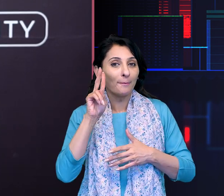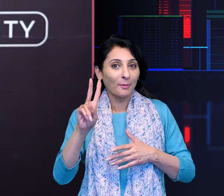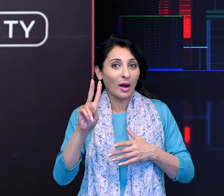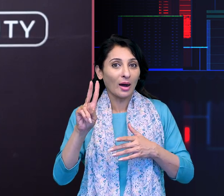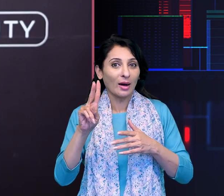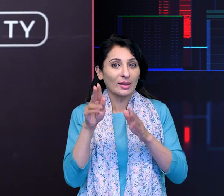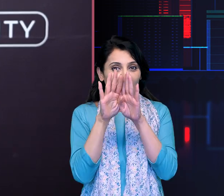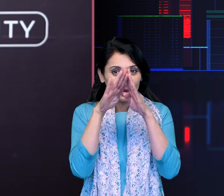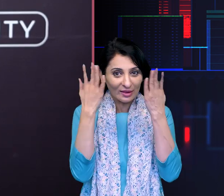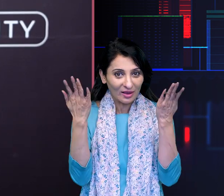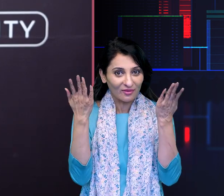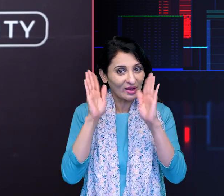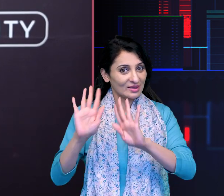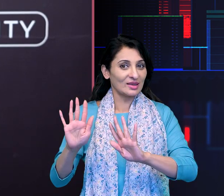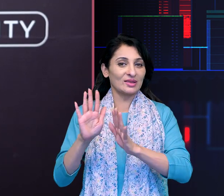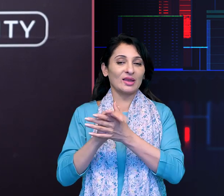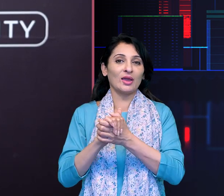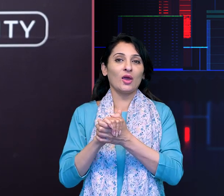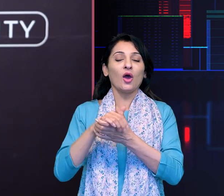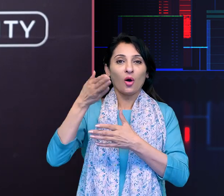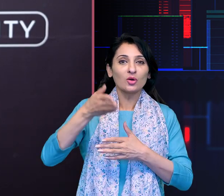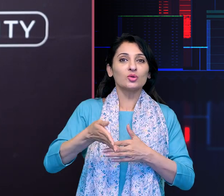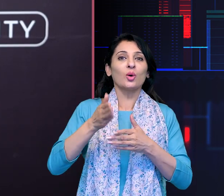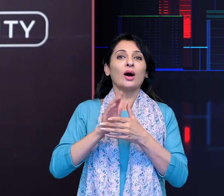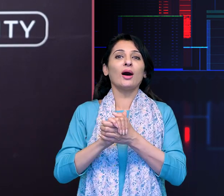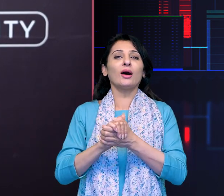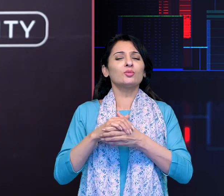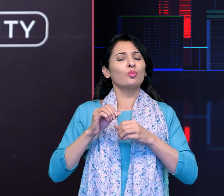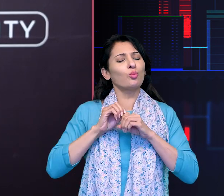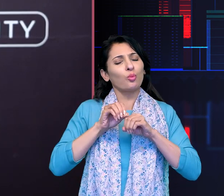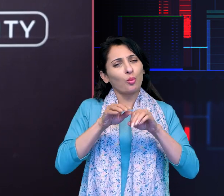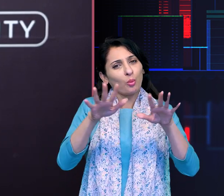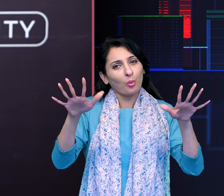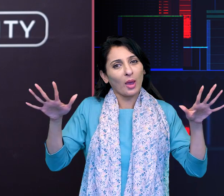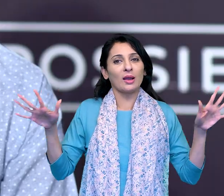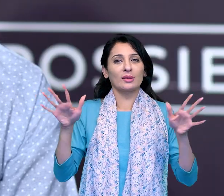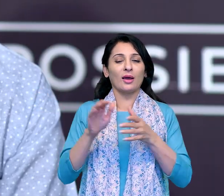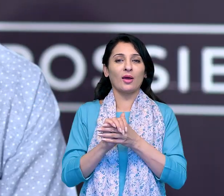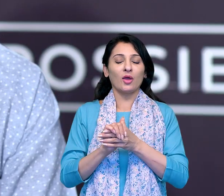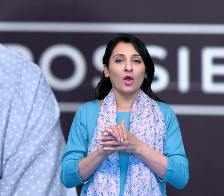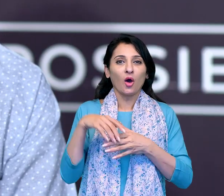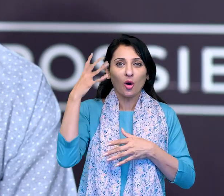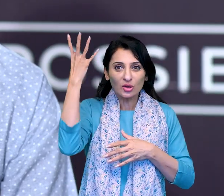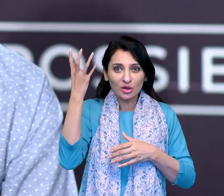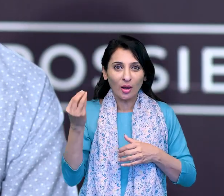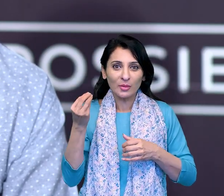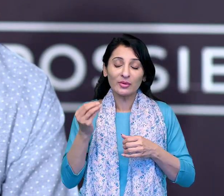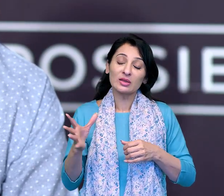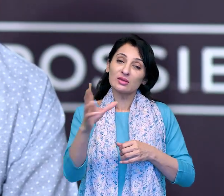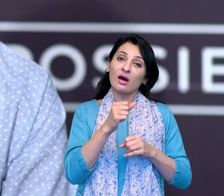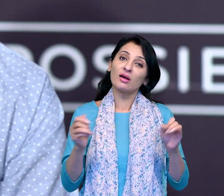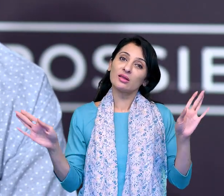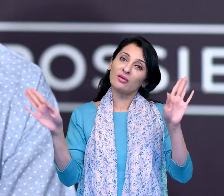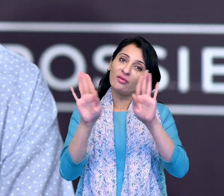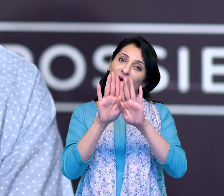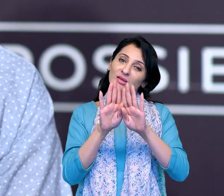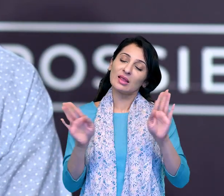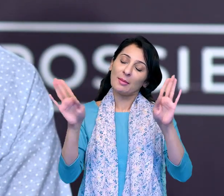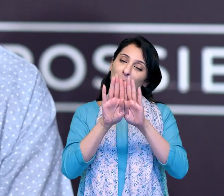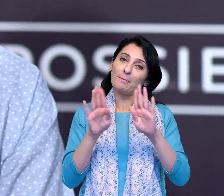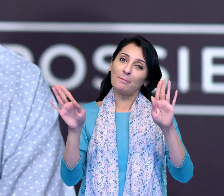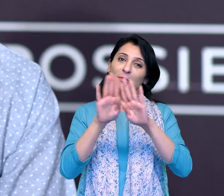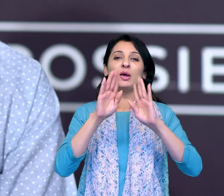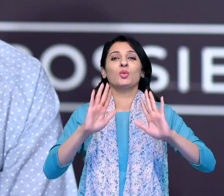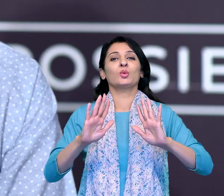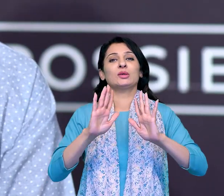लाहौर था जो आज इसके अंदर फैल चुका है और मगरिब के वक्त ये दरवाजे बंद हो जाते द जस्ट एक डोर ओपन होता था जो इन और आउट के लिए